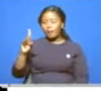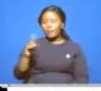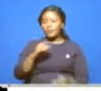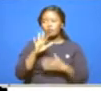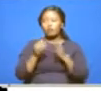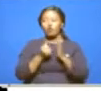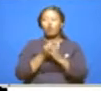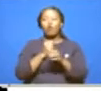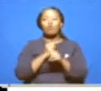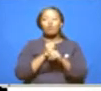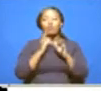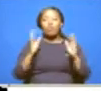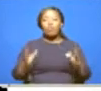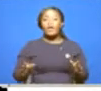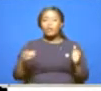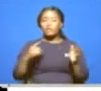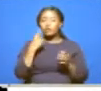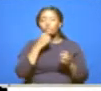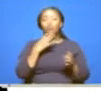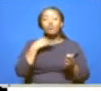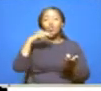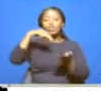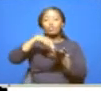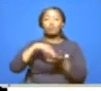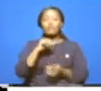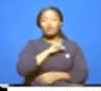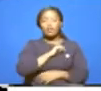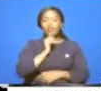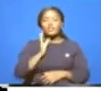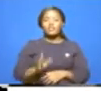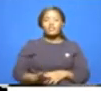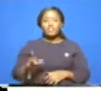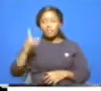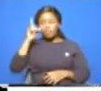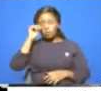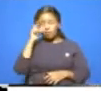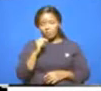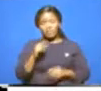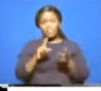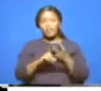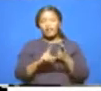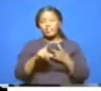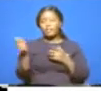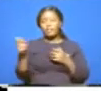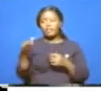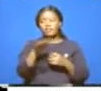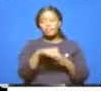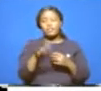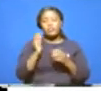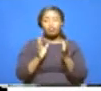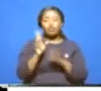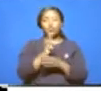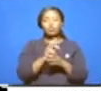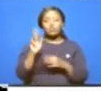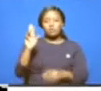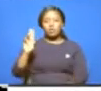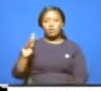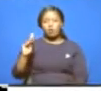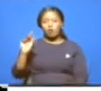hiyo ambao wanataka kuwania viti vya useneta wa Mombasa na wadi ya Tudori mtawalia kwa tikiti ya chama cha UDA.